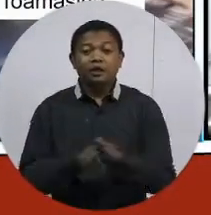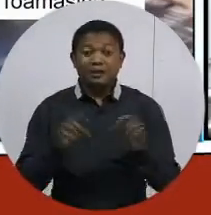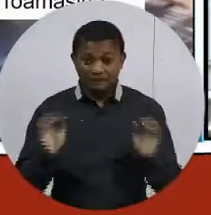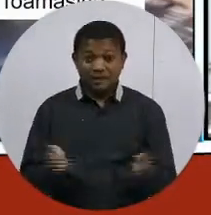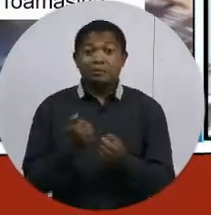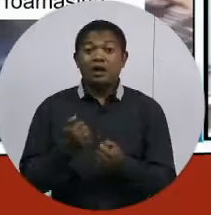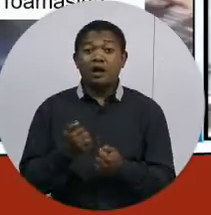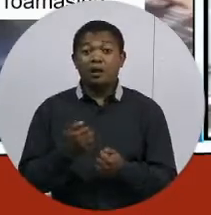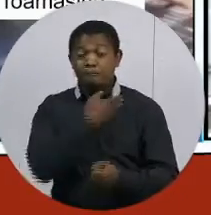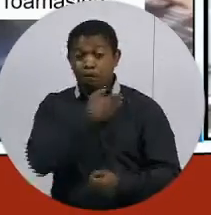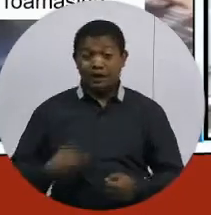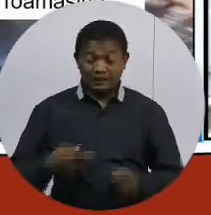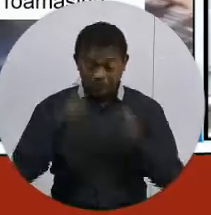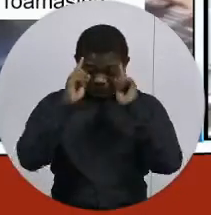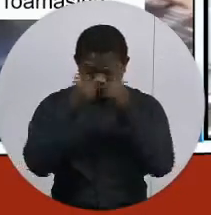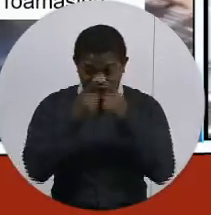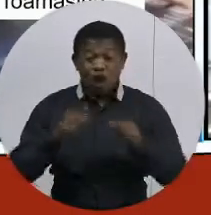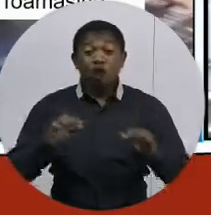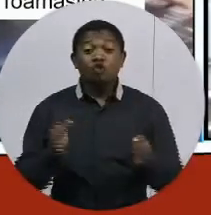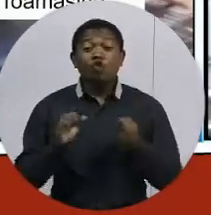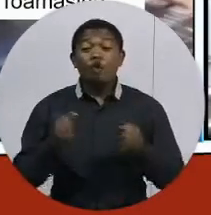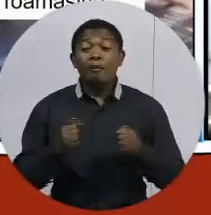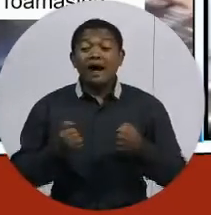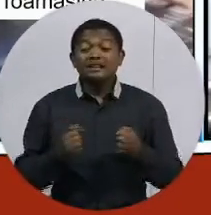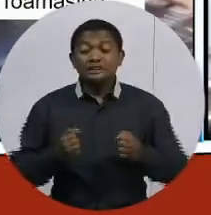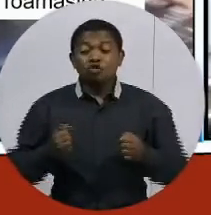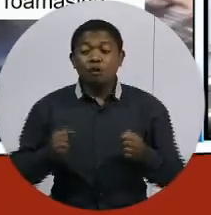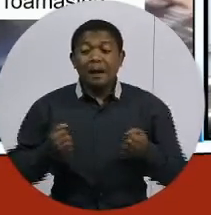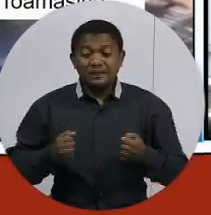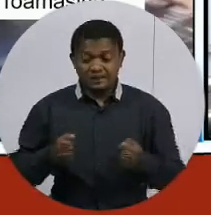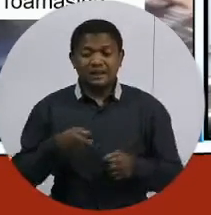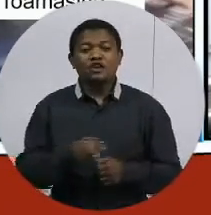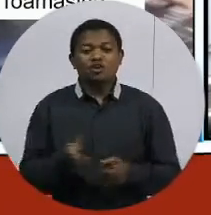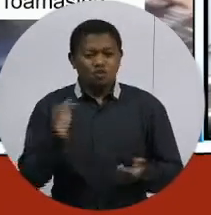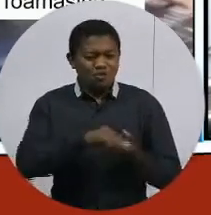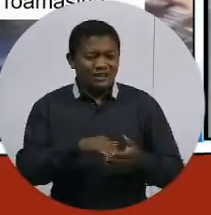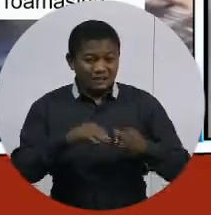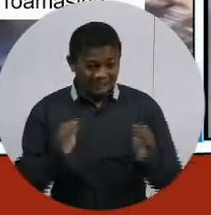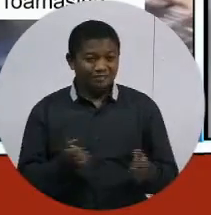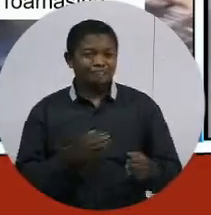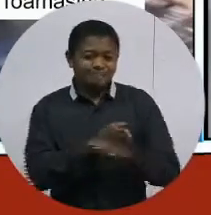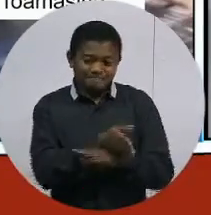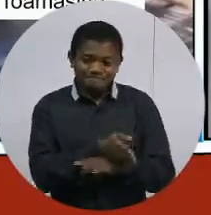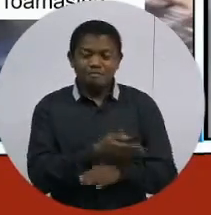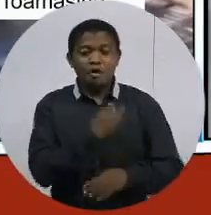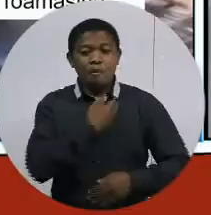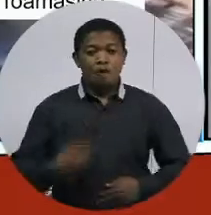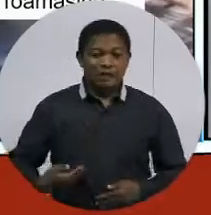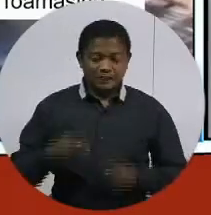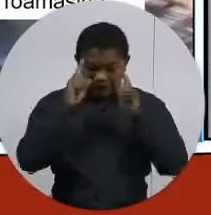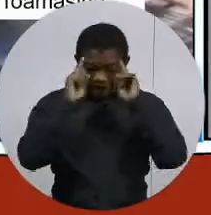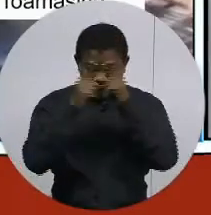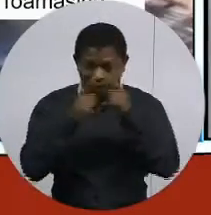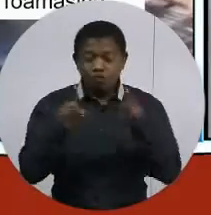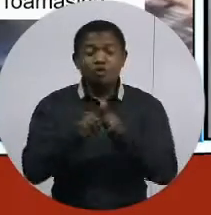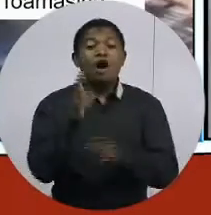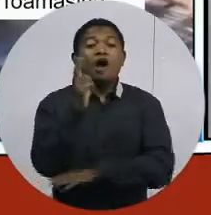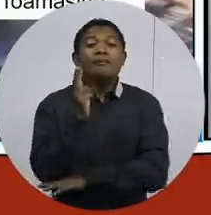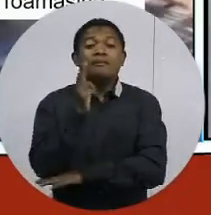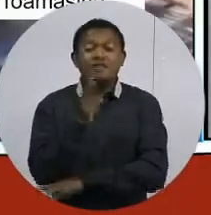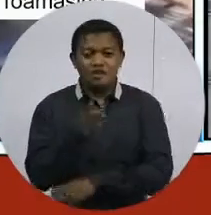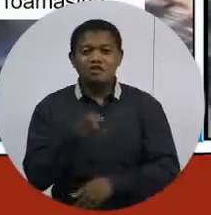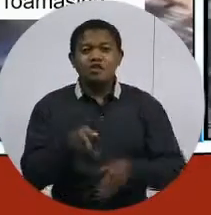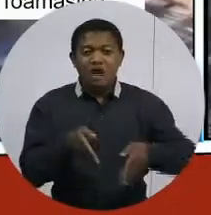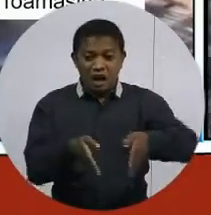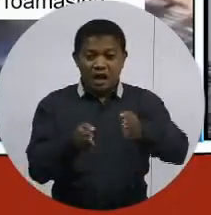nataondreo mpitandro ny filaminana aty Toamasina, nahitana zandarimarim-pirenena, polisim-pirenena ary tafika malagasy tamin'ny lalam-pirenena faharoa iny ny talata fito